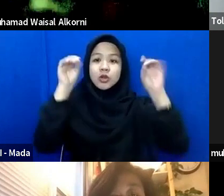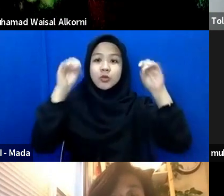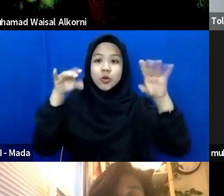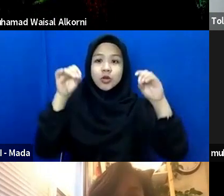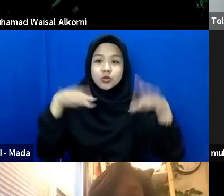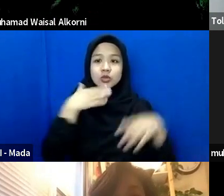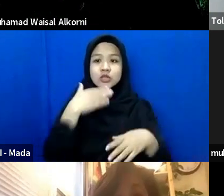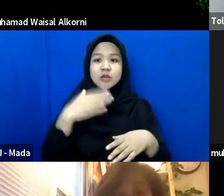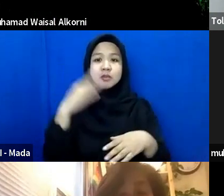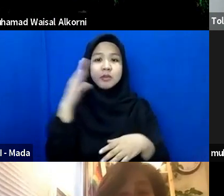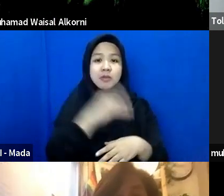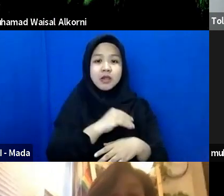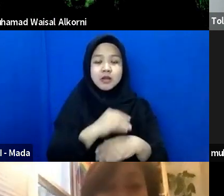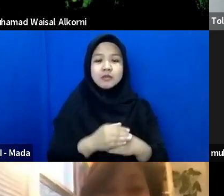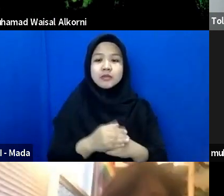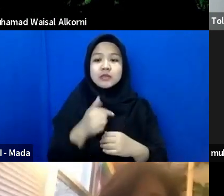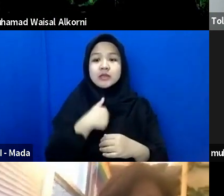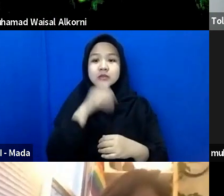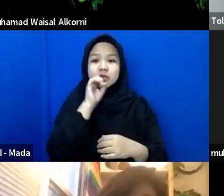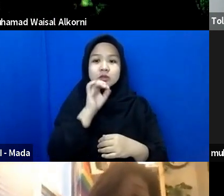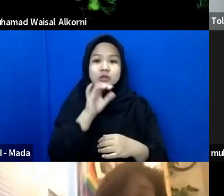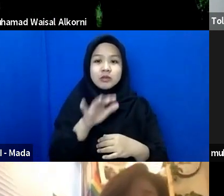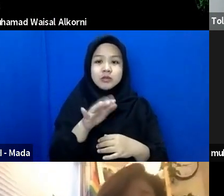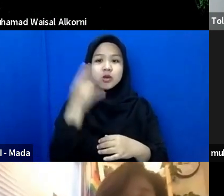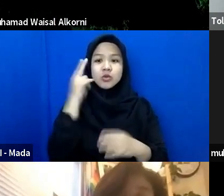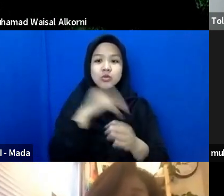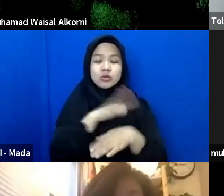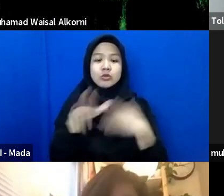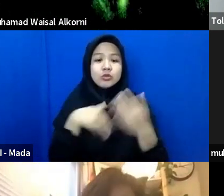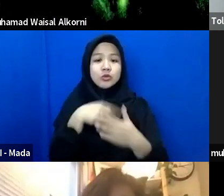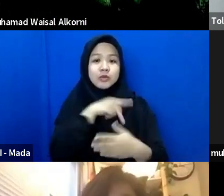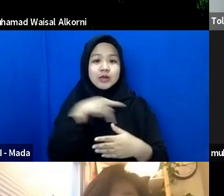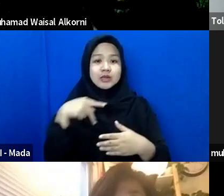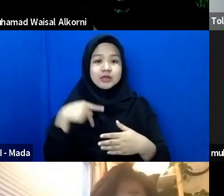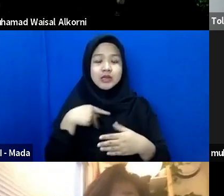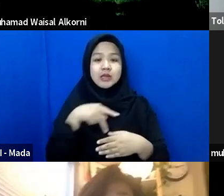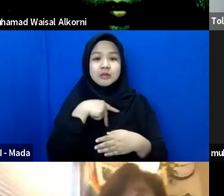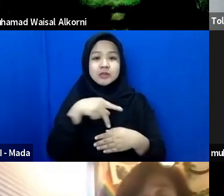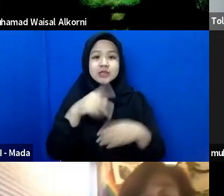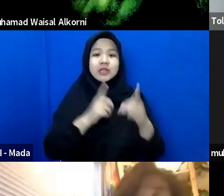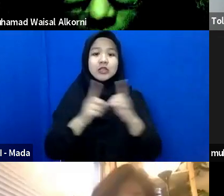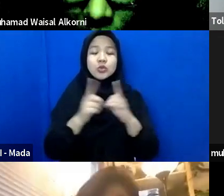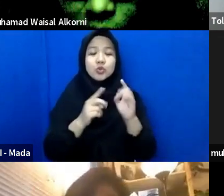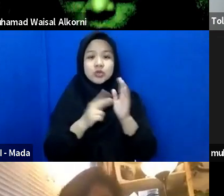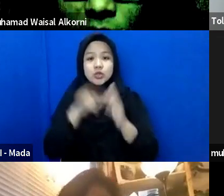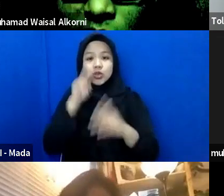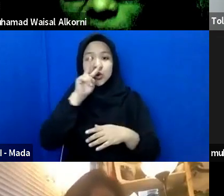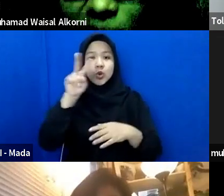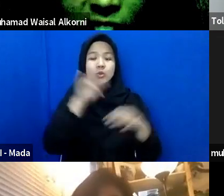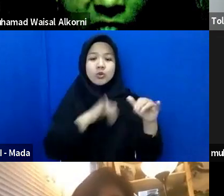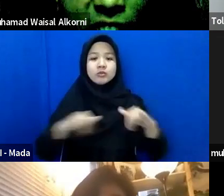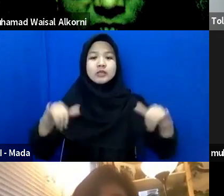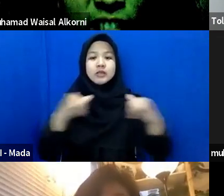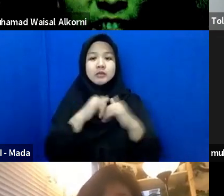Waalaikumsalam Nawang sudah saya ucapkan kepada seluruh panitia dan peserta diskusi nobar pada hari ini